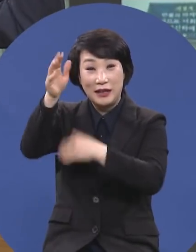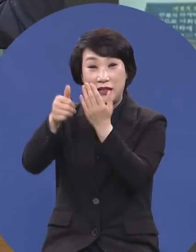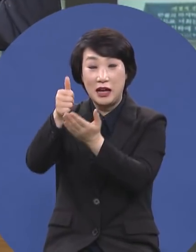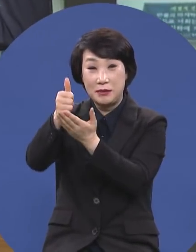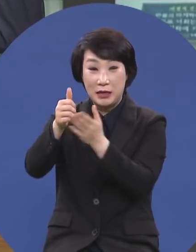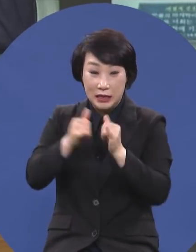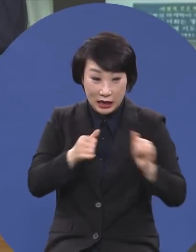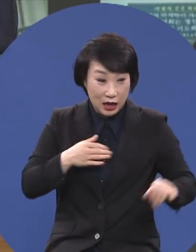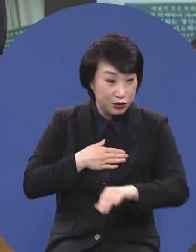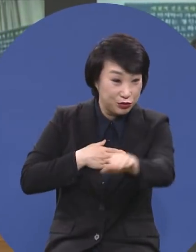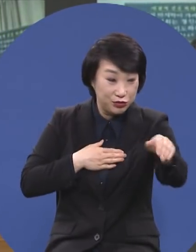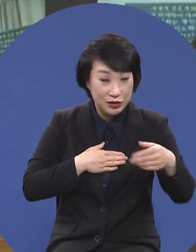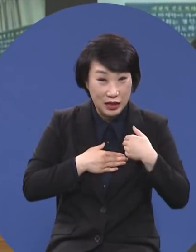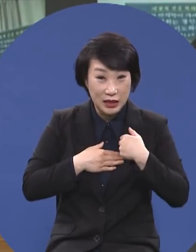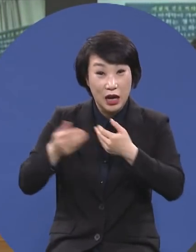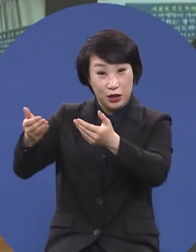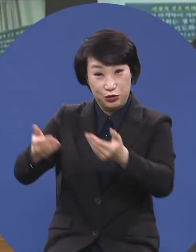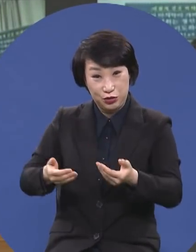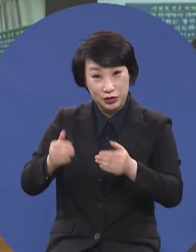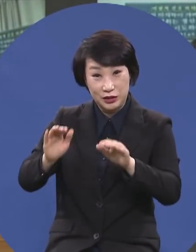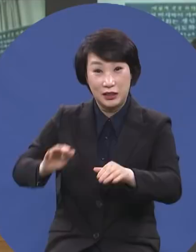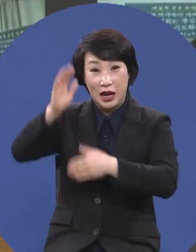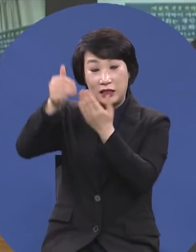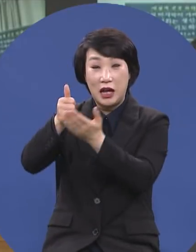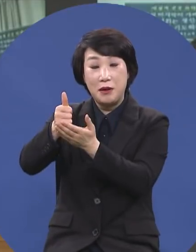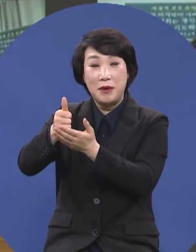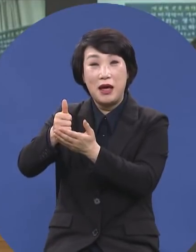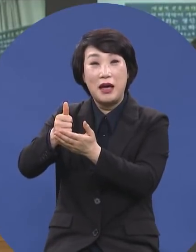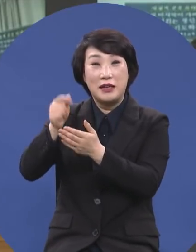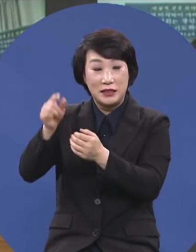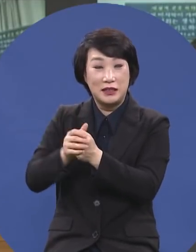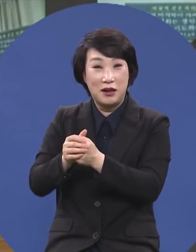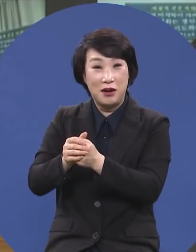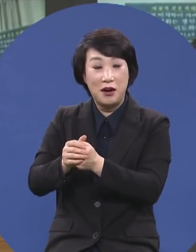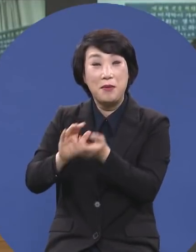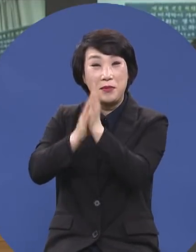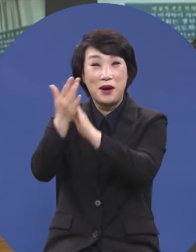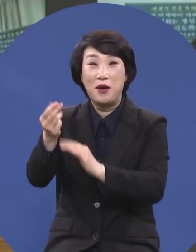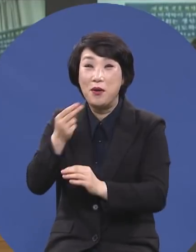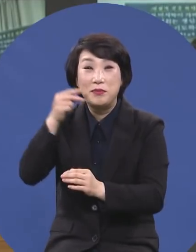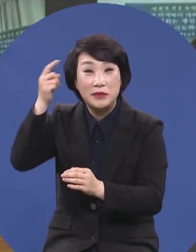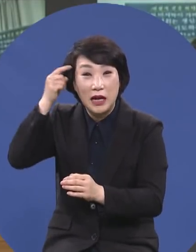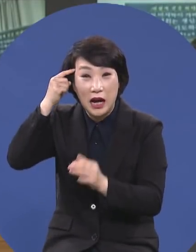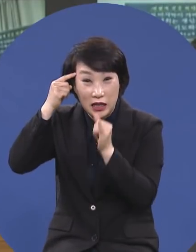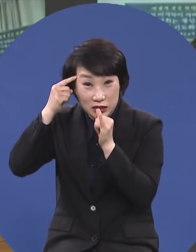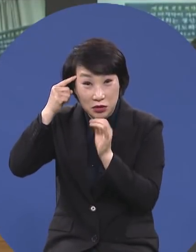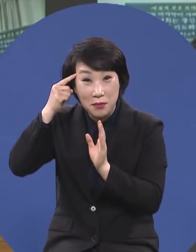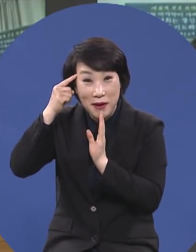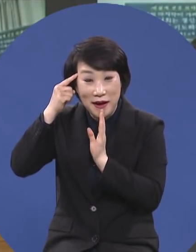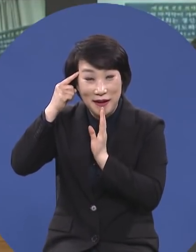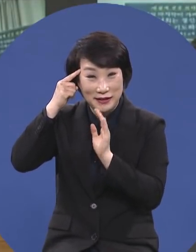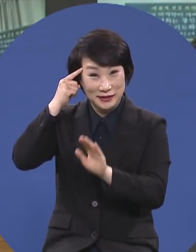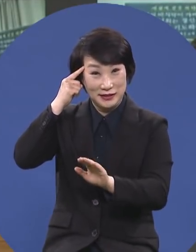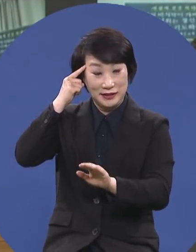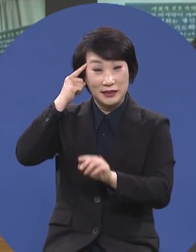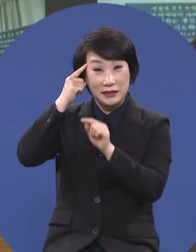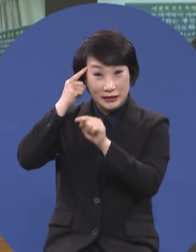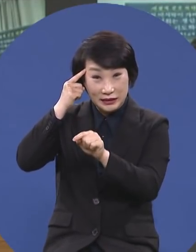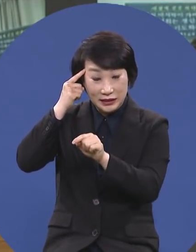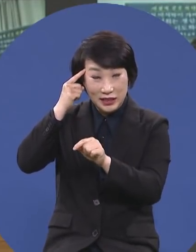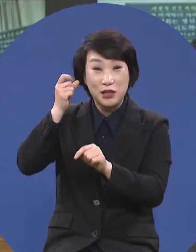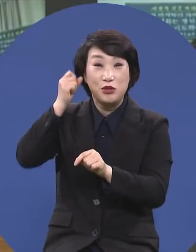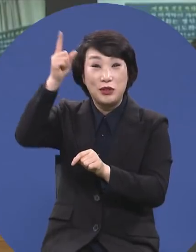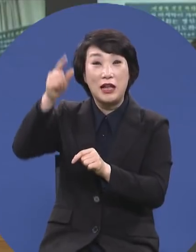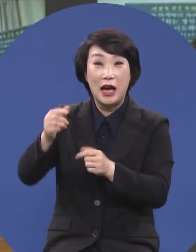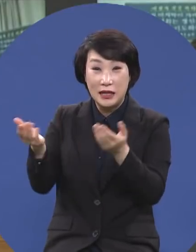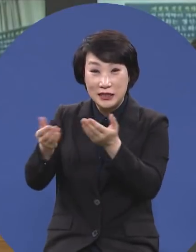하나님이 인간을 향한 하나님의 변하지 않는 생각, 그가 그